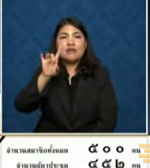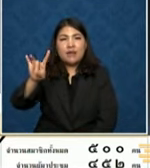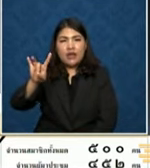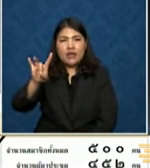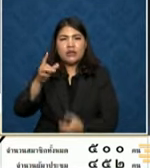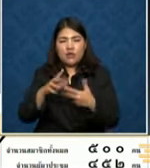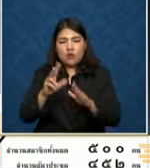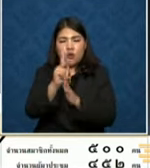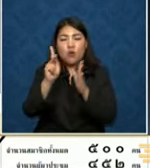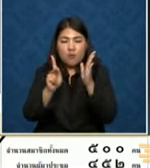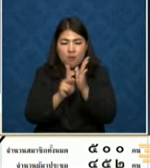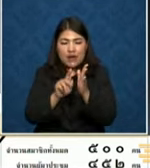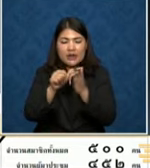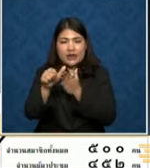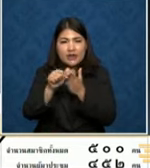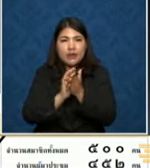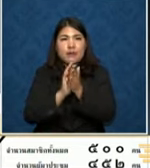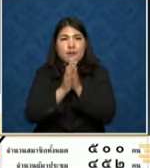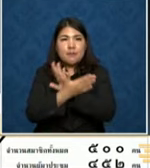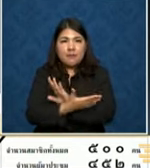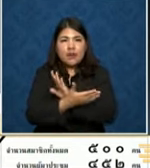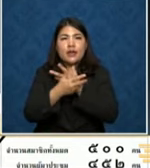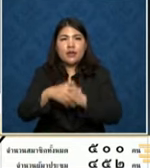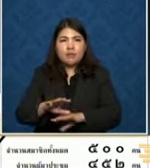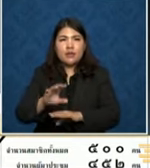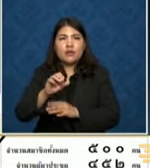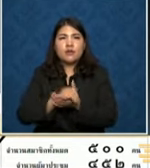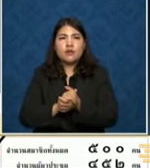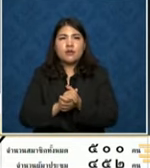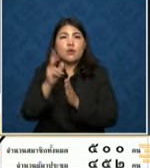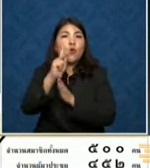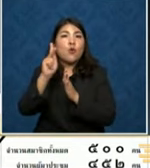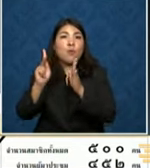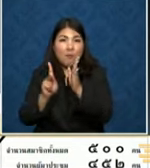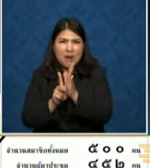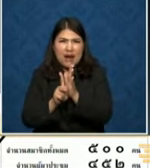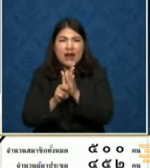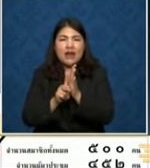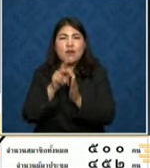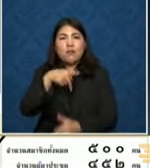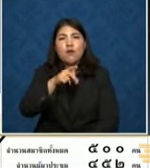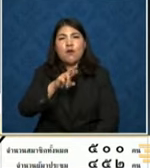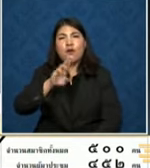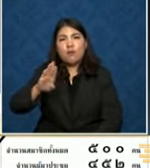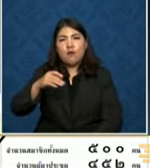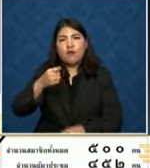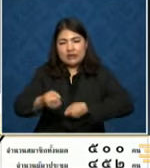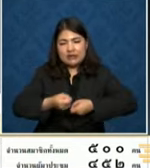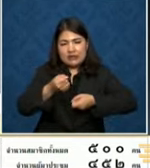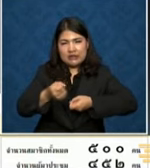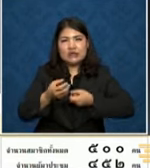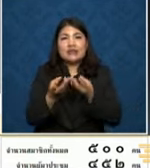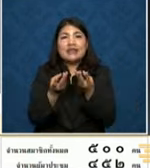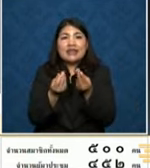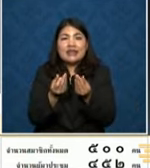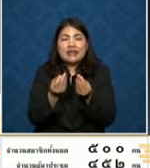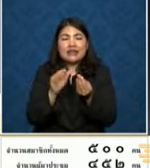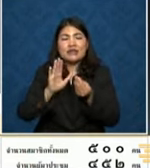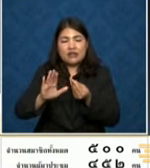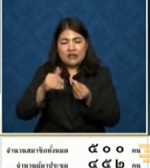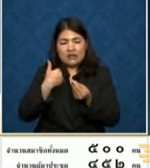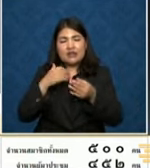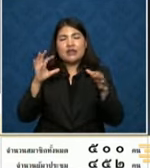ที่เราใช้ในการเปลี่ยนแปลงสปก 4.1 ให้เป็นโฉนดก็คือกฎหมายพระราชบัญญัติปฏิรูปที่ดินพร้อมกับระเบียบของคณะกรรมการปฏิรูป